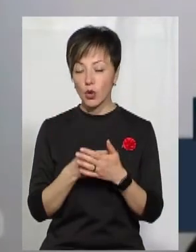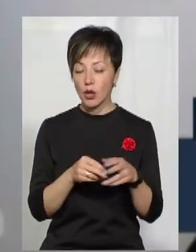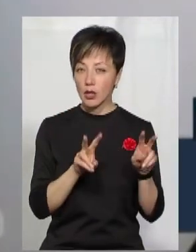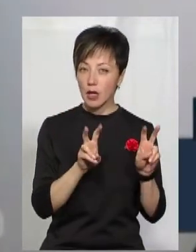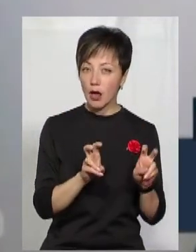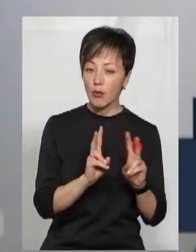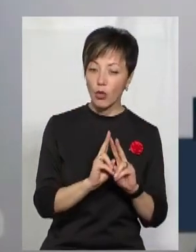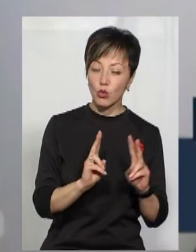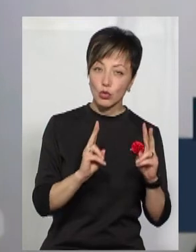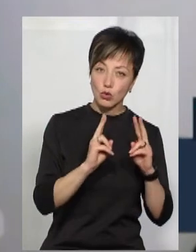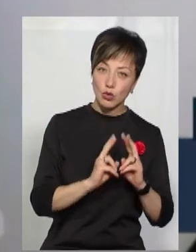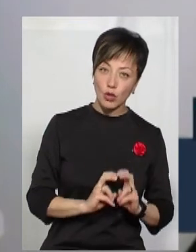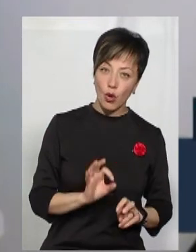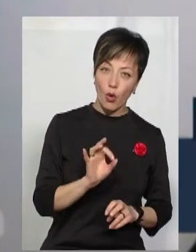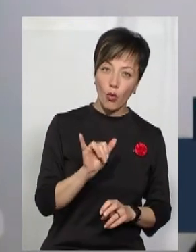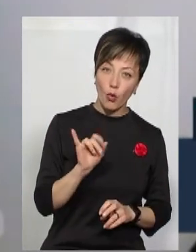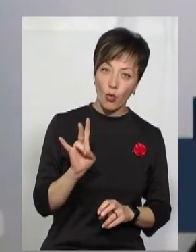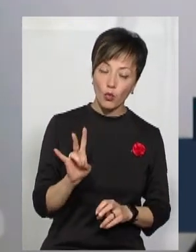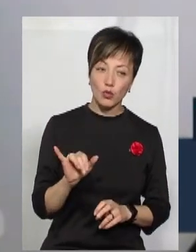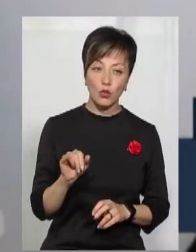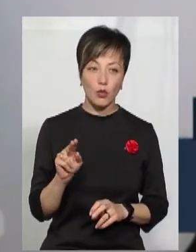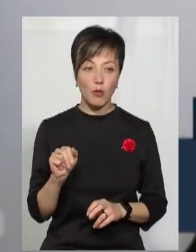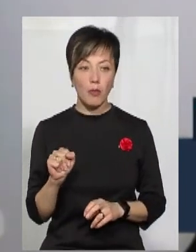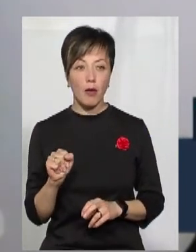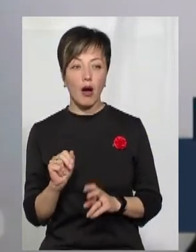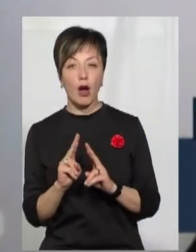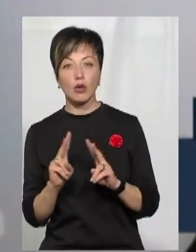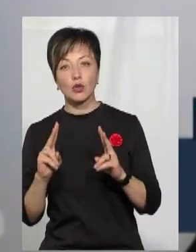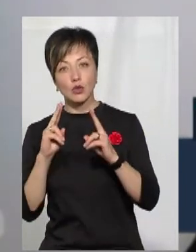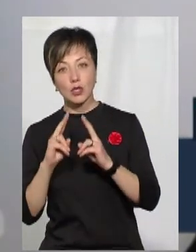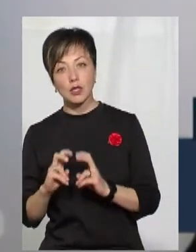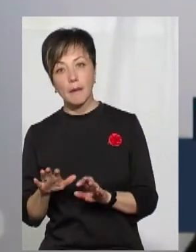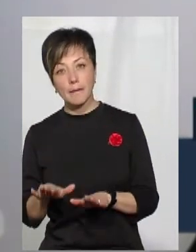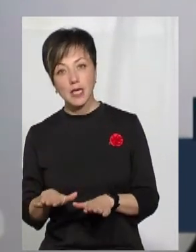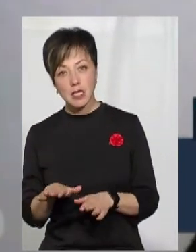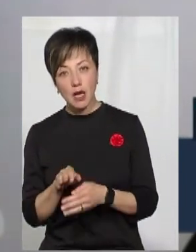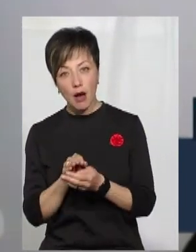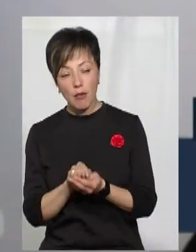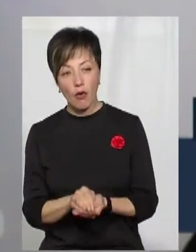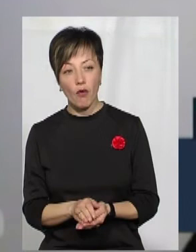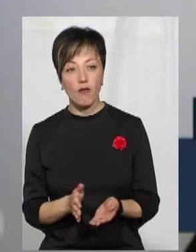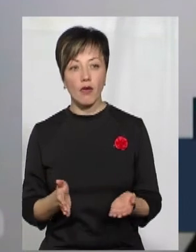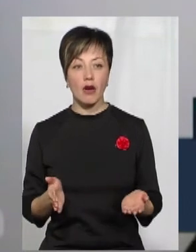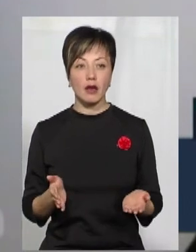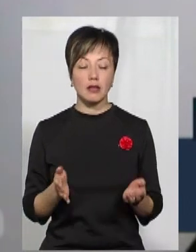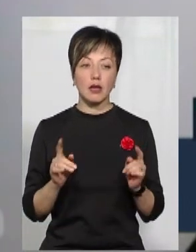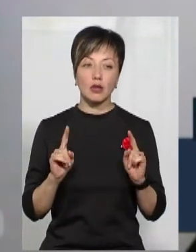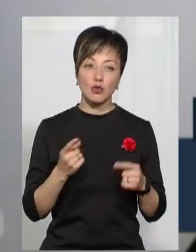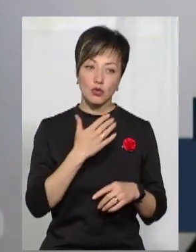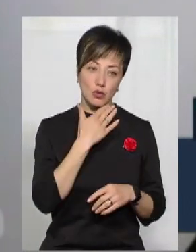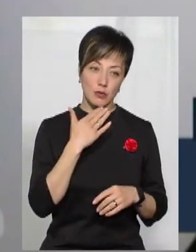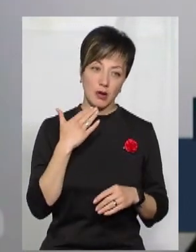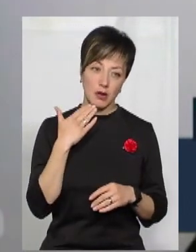досліджує ОУН-УПА, хтось досліджує місця поховання. Ось, ну, надзвичайно